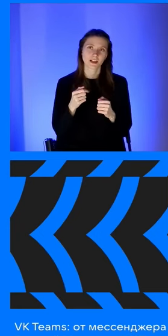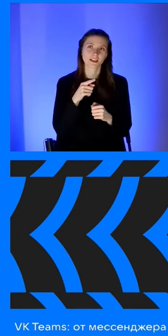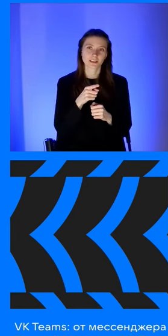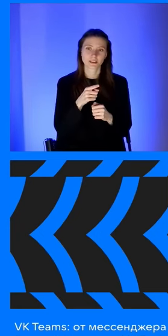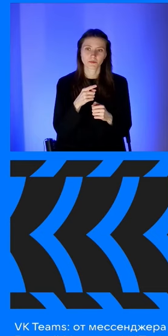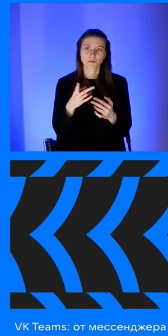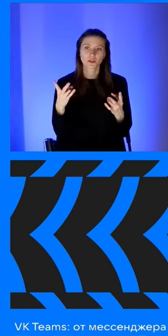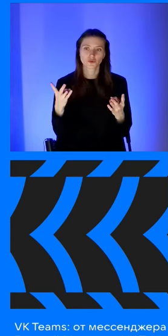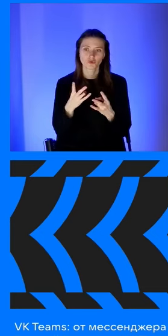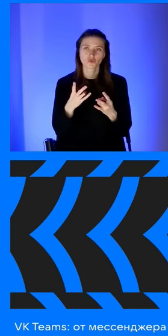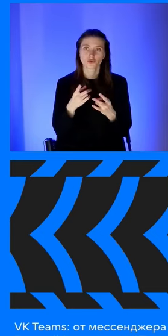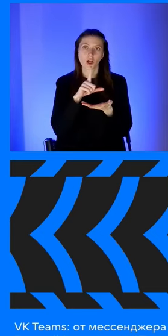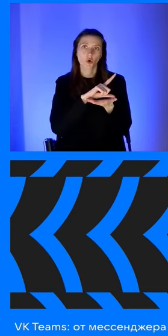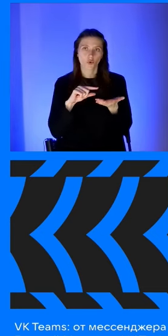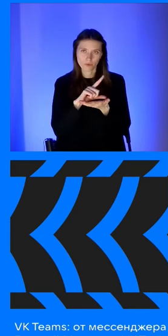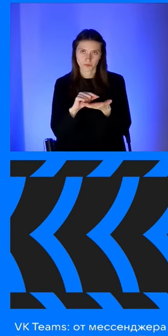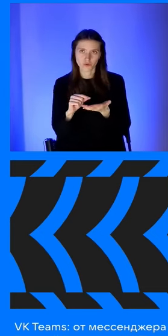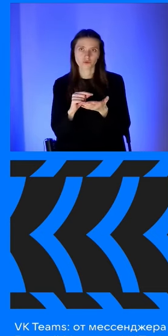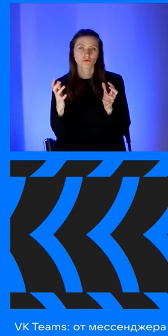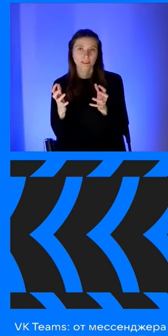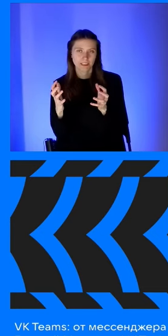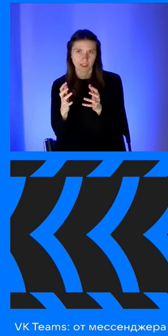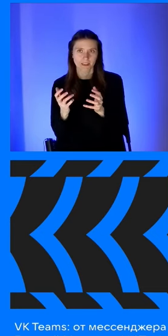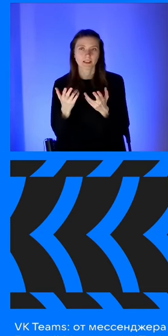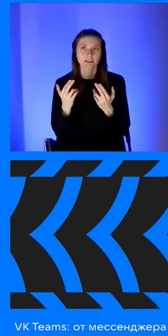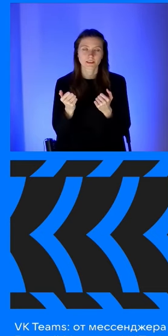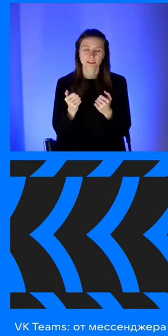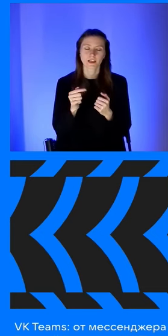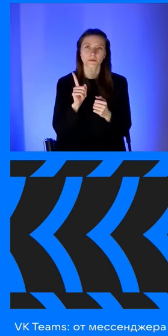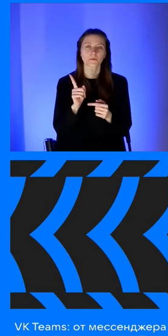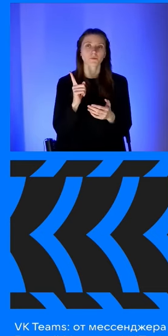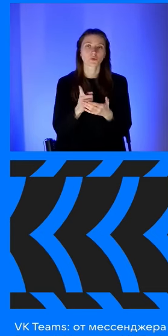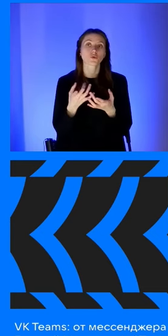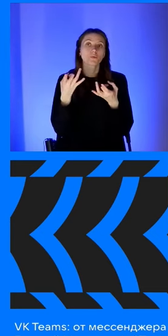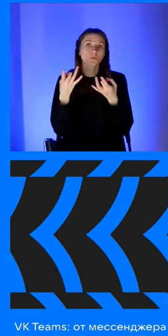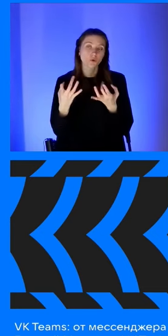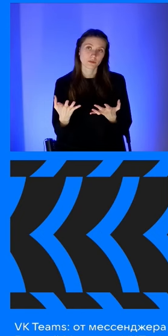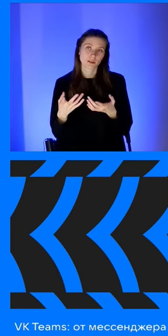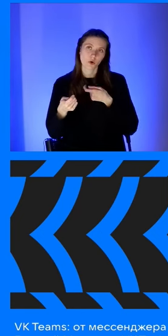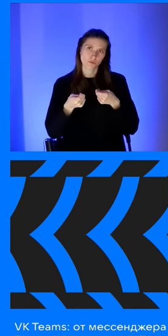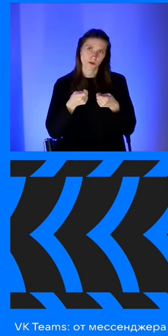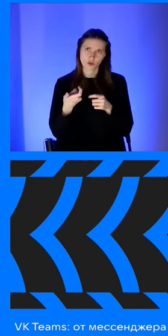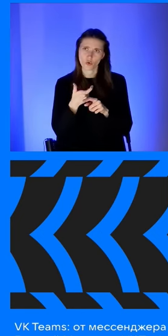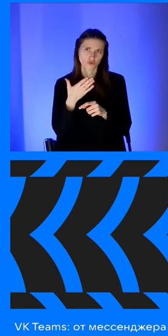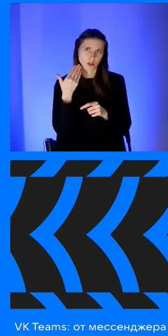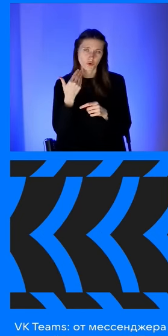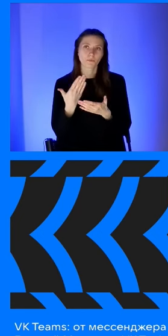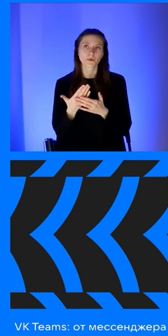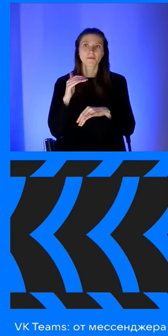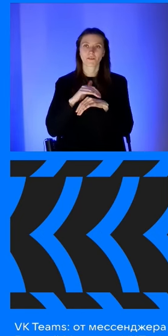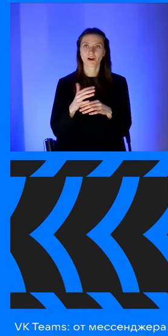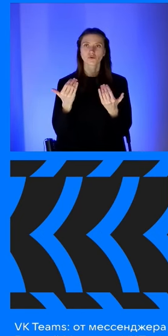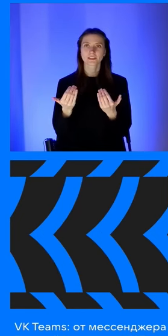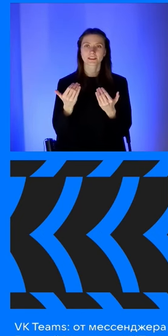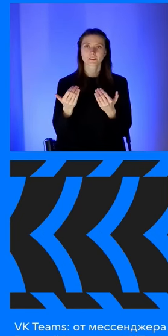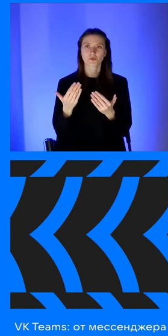в избыточной держать. Но еще раз, простота. У нас была в данном случае простота управления. То есть по факту вот сегодня обслуживать там нагрузку там, от